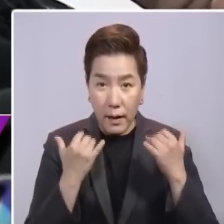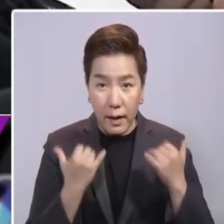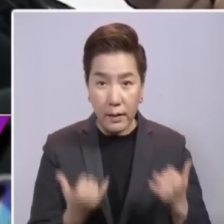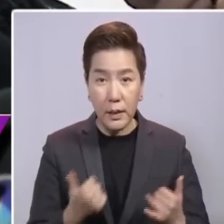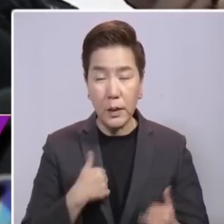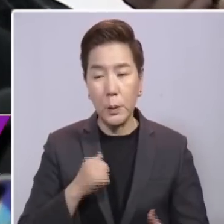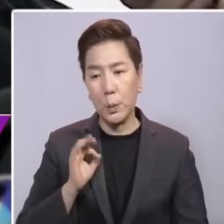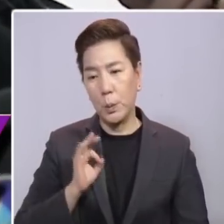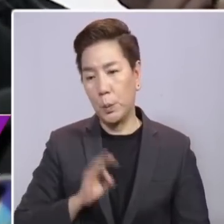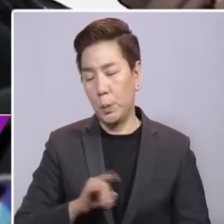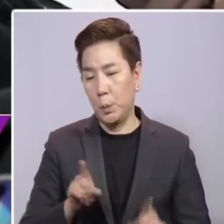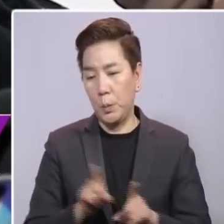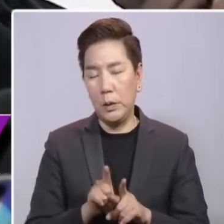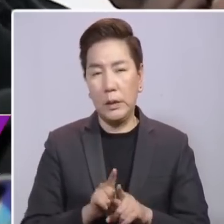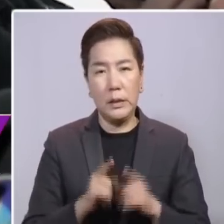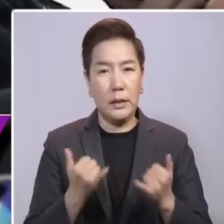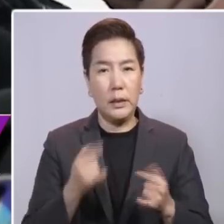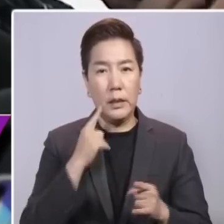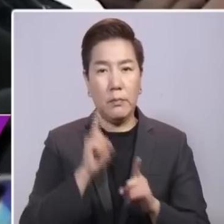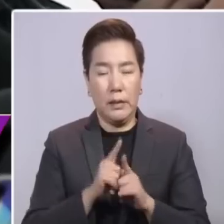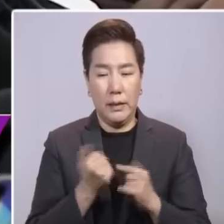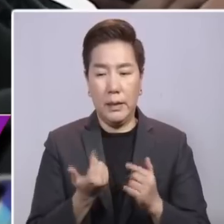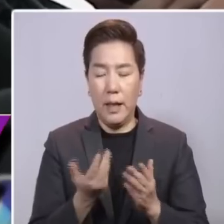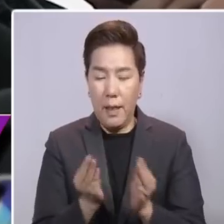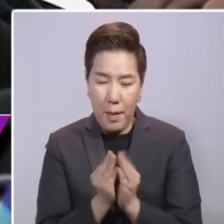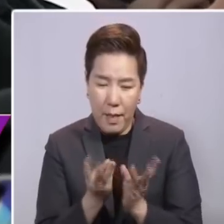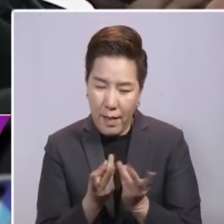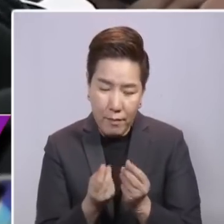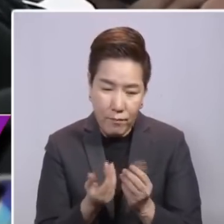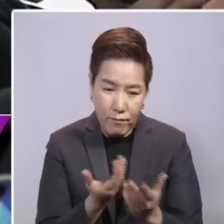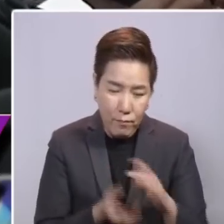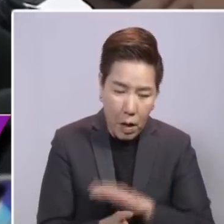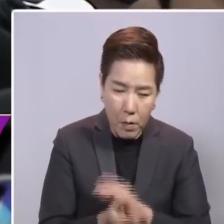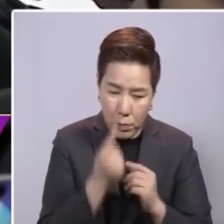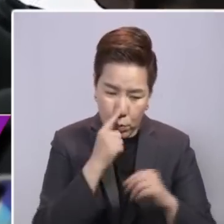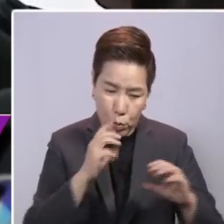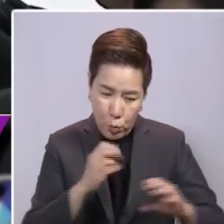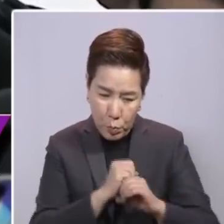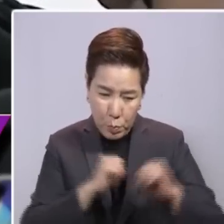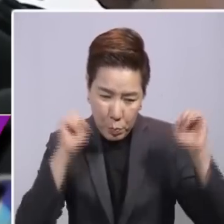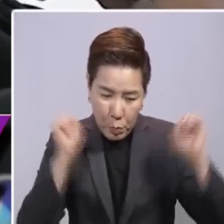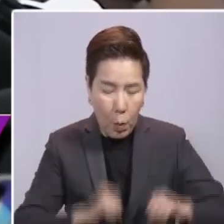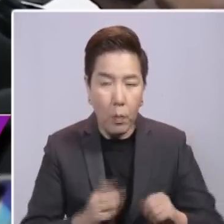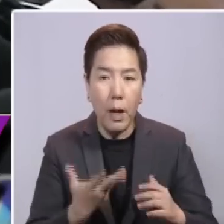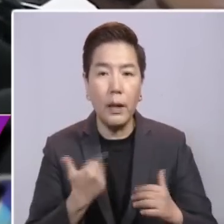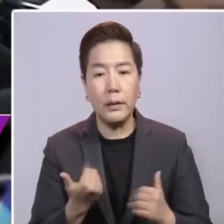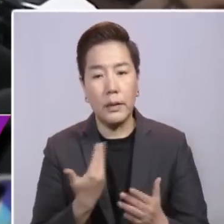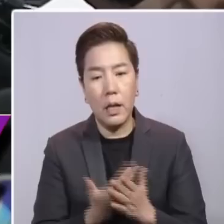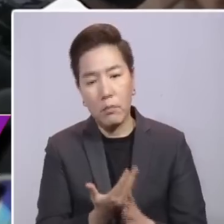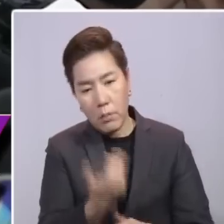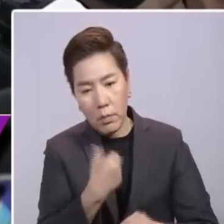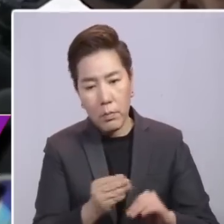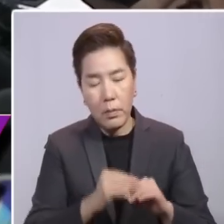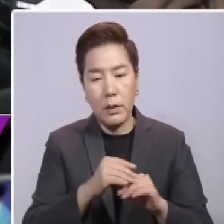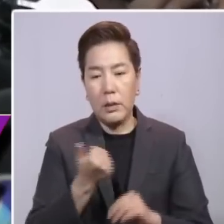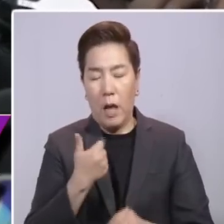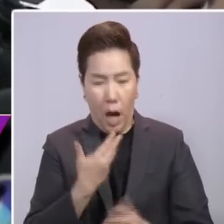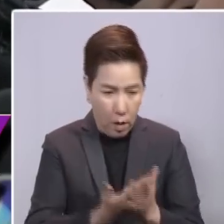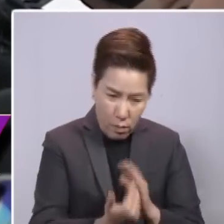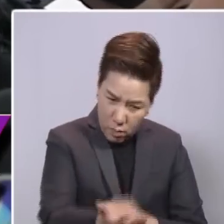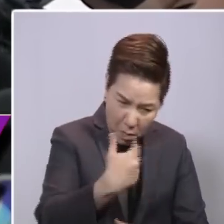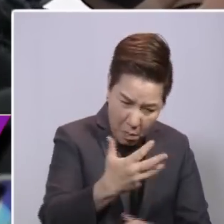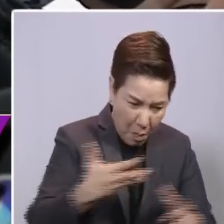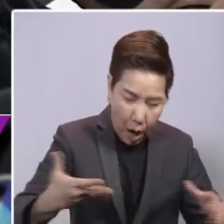จจะมันไม่ลงตัวก็เลยมีเรื่องขึ้นมานะมันก็ต้องมีการออกมาหักไอ้ฝั่งนึงก็เอามากไอ้ฝั่ง